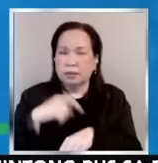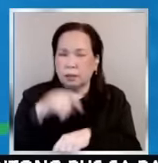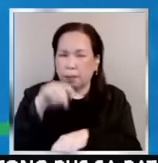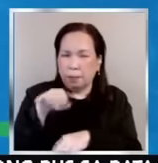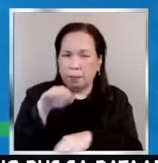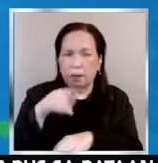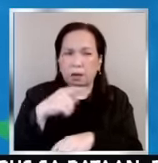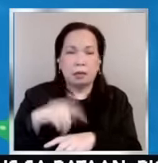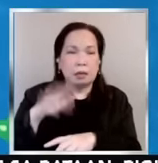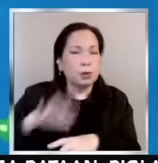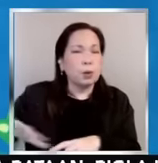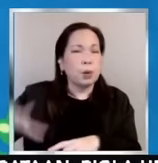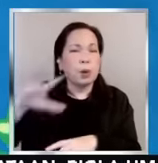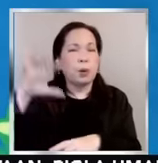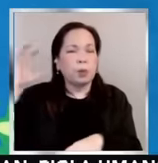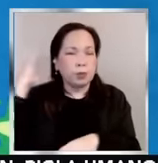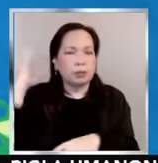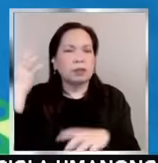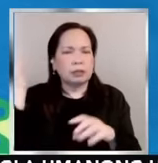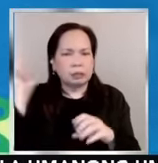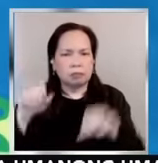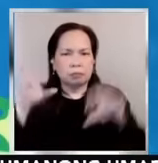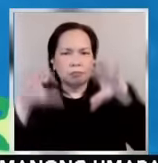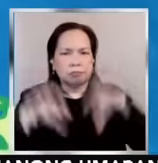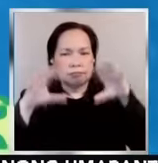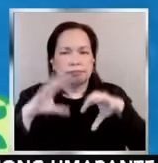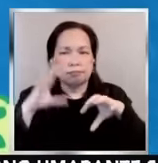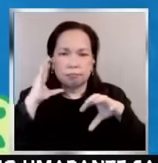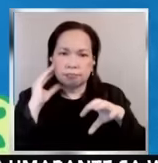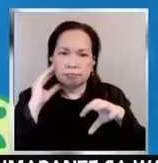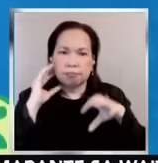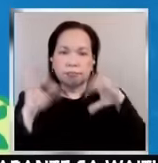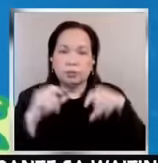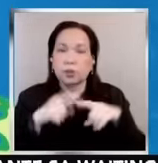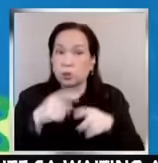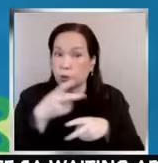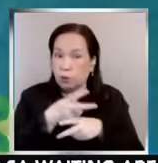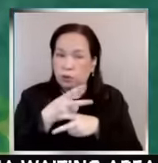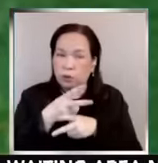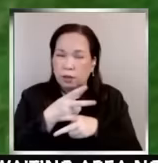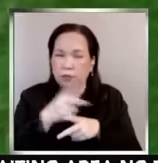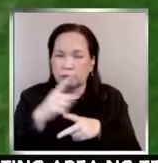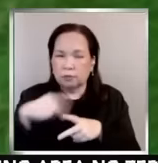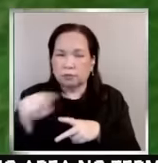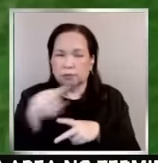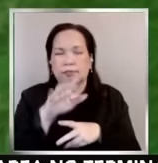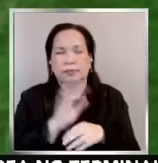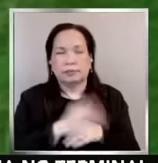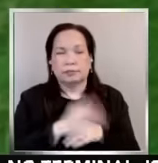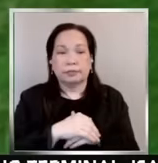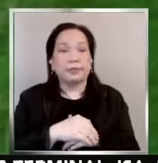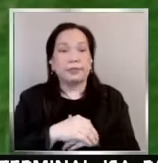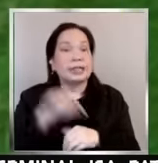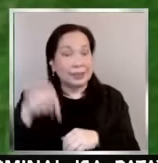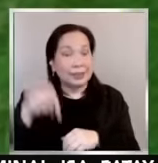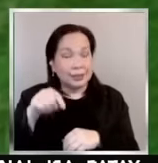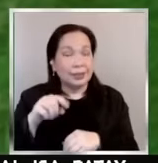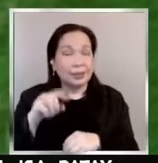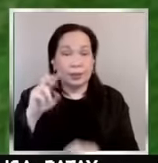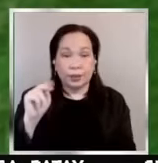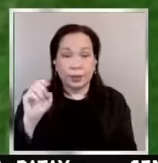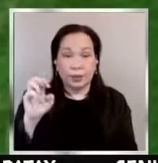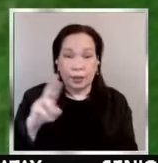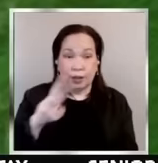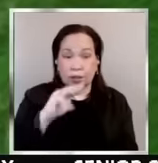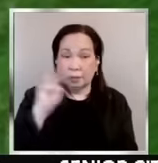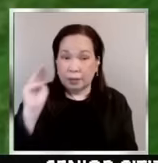ang posibleng ulanin. May malalakas na ulan din kaya mag-ingat ho sa mga residente natin dyan. Dito naman sa Metro Manila, mababa sa ngayon ang